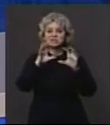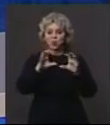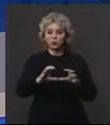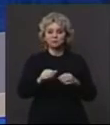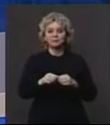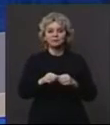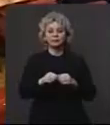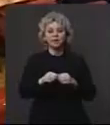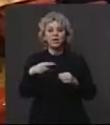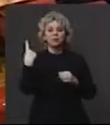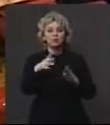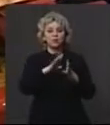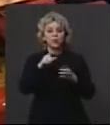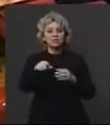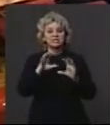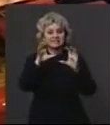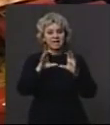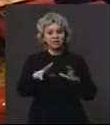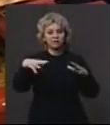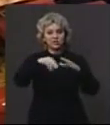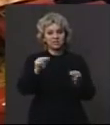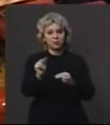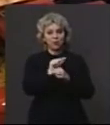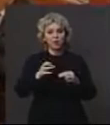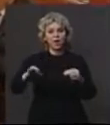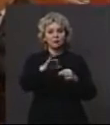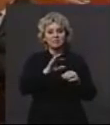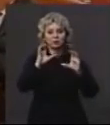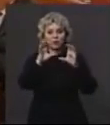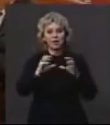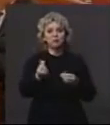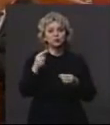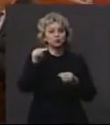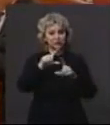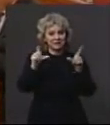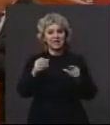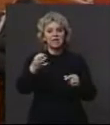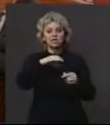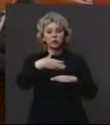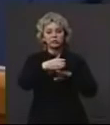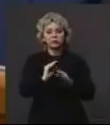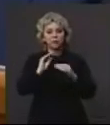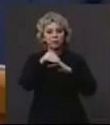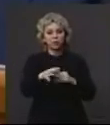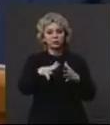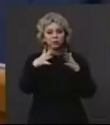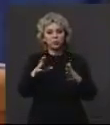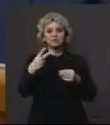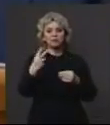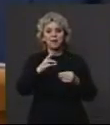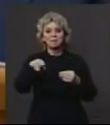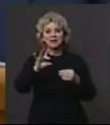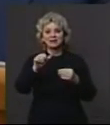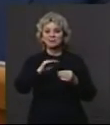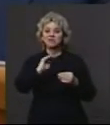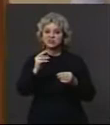законы. В первую очередь законодатели внесли поправки в областной закон о бюджете. Доходная часть пополнилась больше, чем